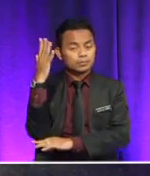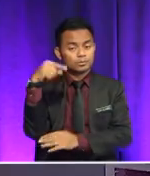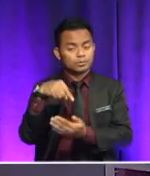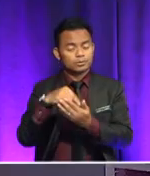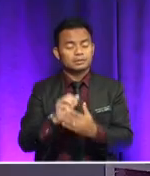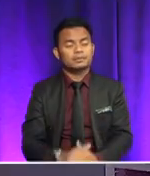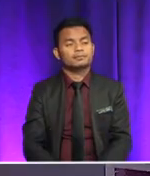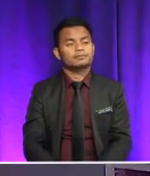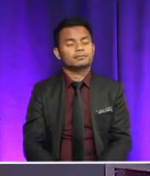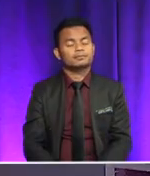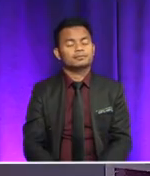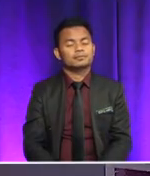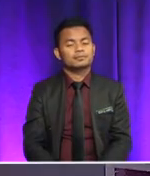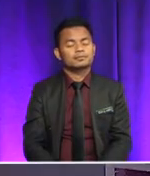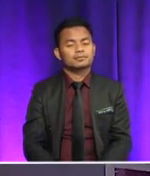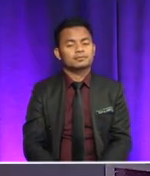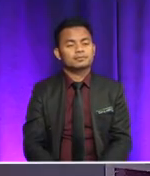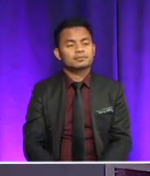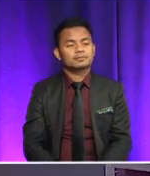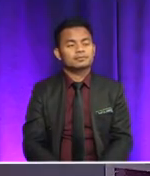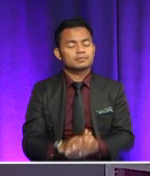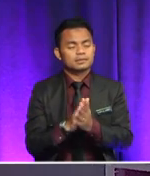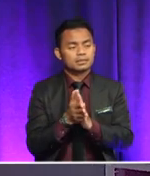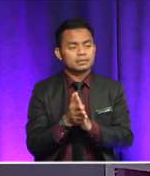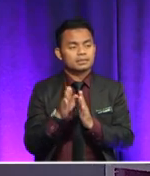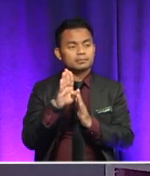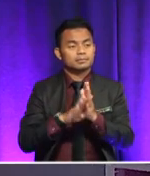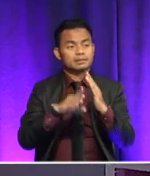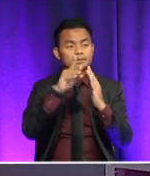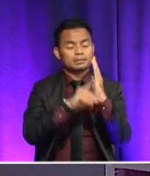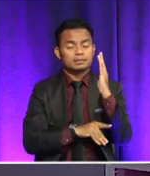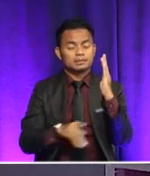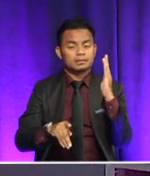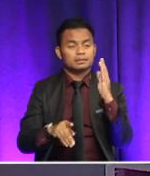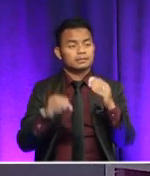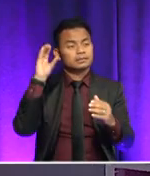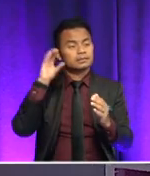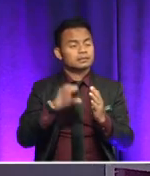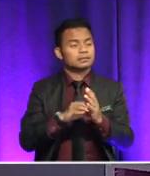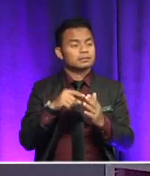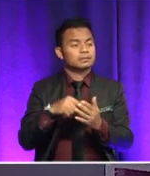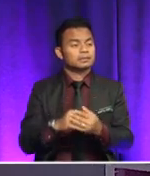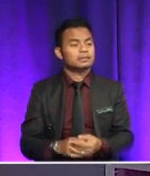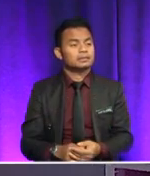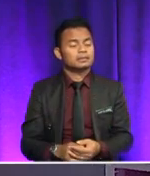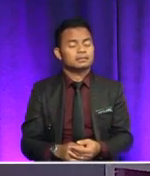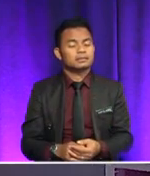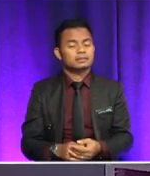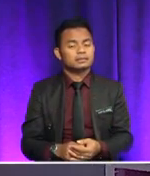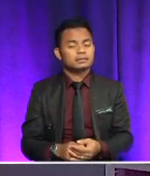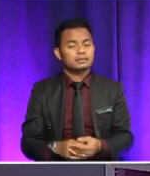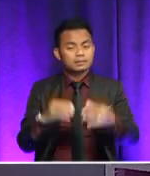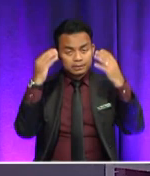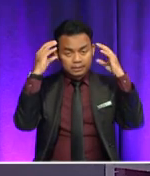di Malaysia nah baik jadi berdasarkan gambar ini apalagi Saya nak tanya lah pada anak